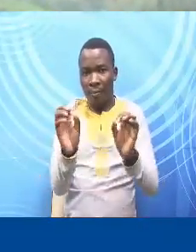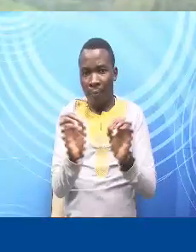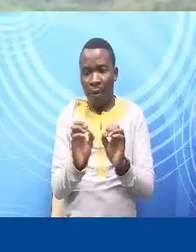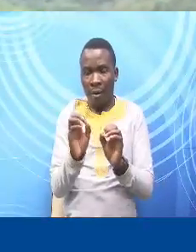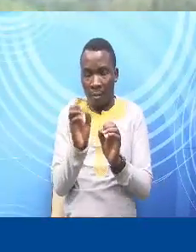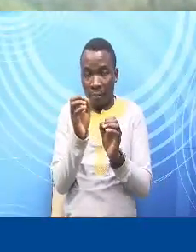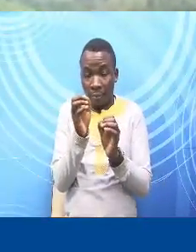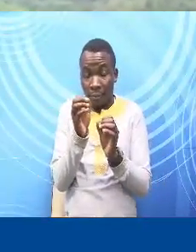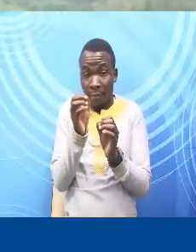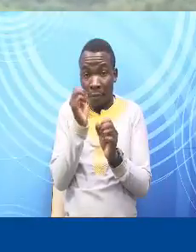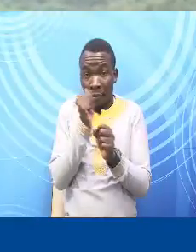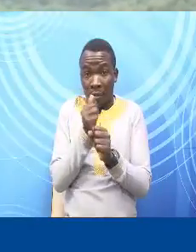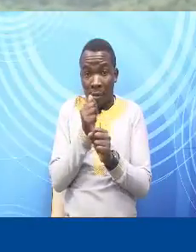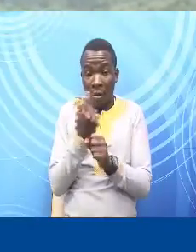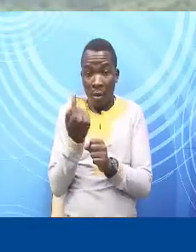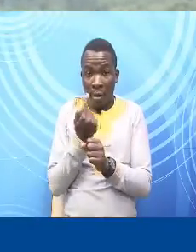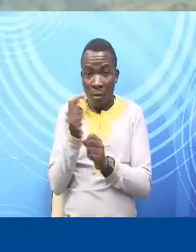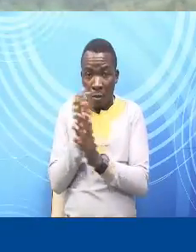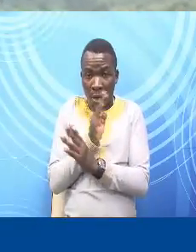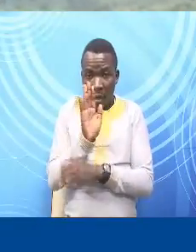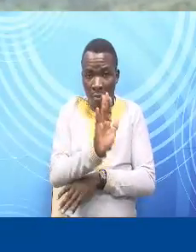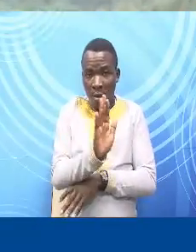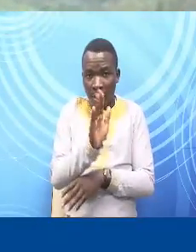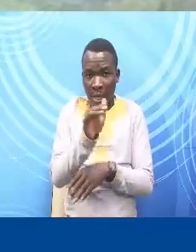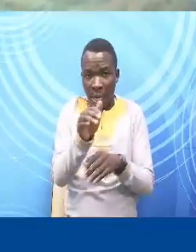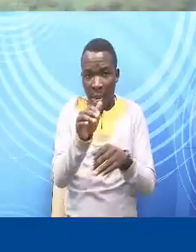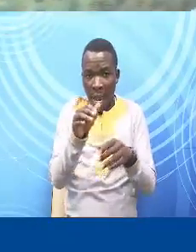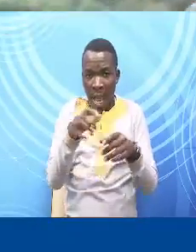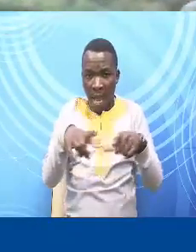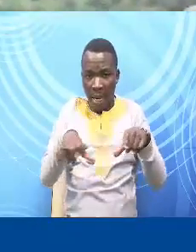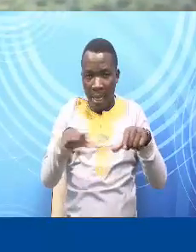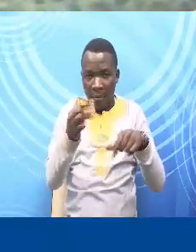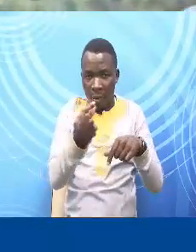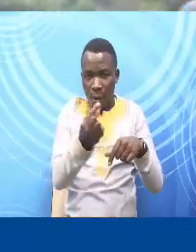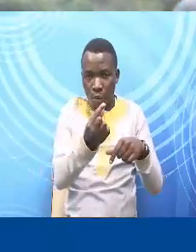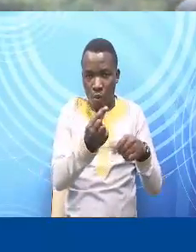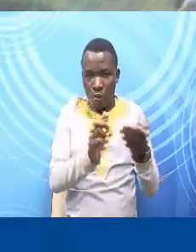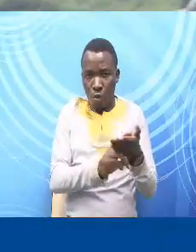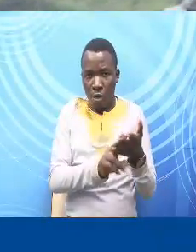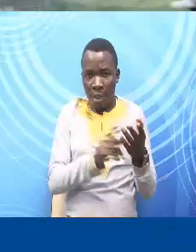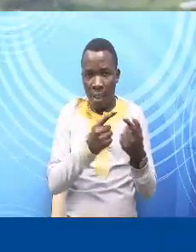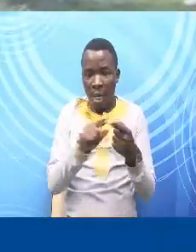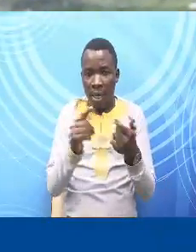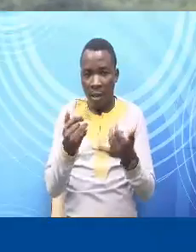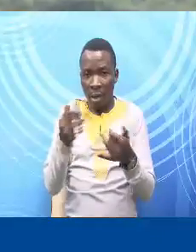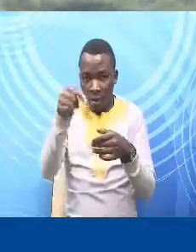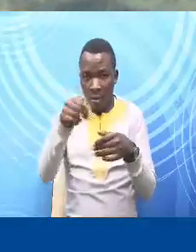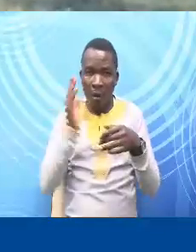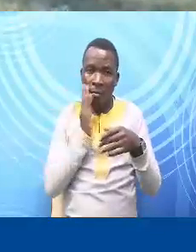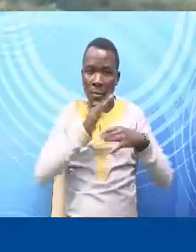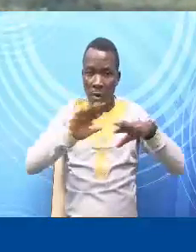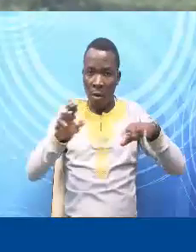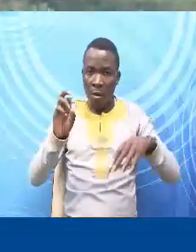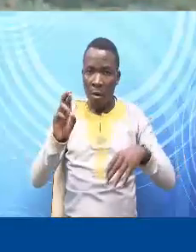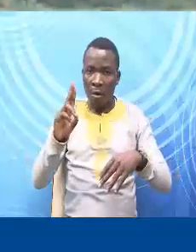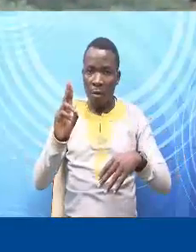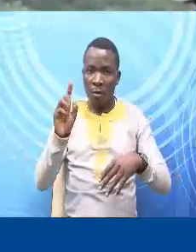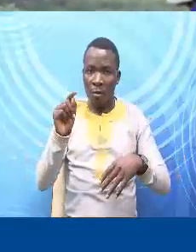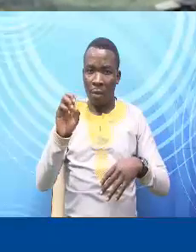rwawe, nta n'umurima ufite ari akarima gato, ariko kuba twarabonye hano muri Rutenderi urabona nka broke